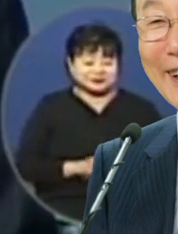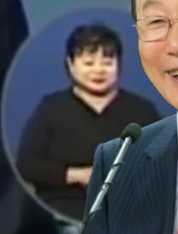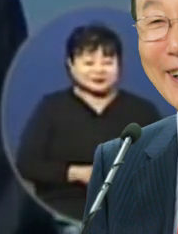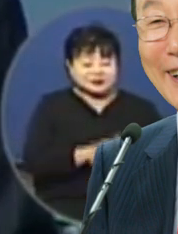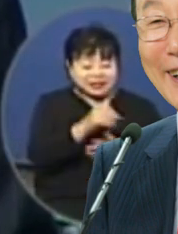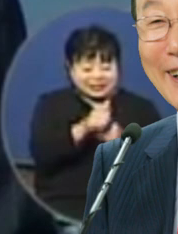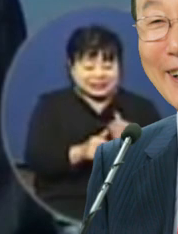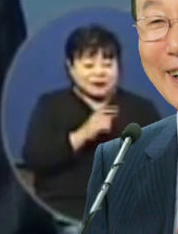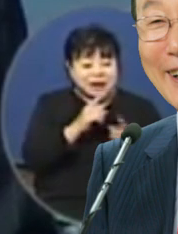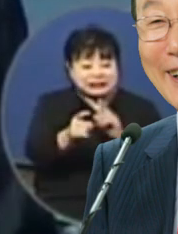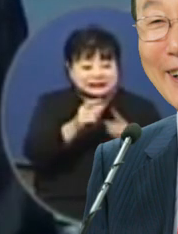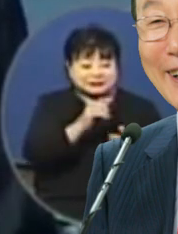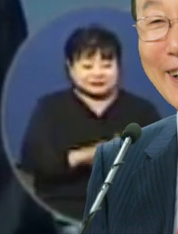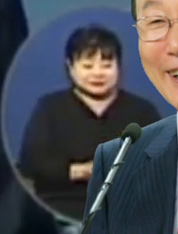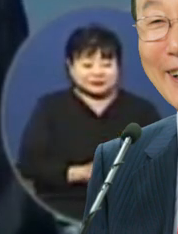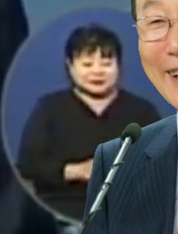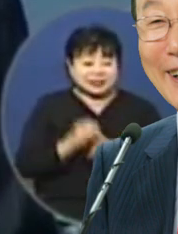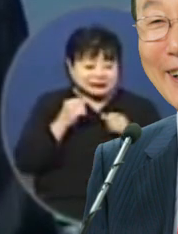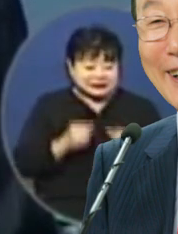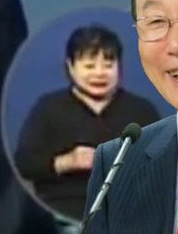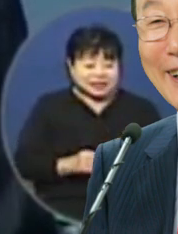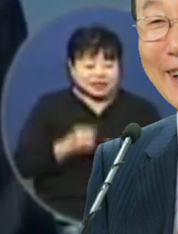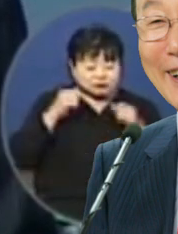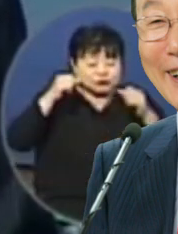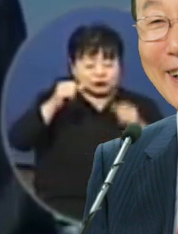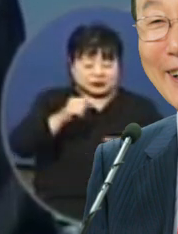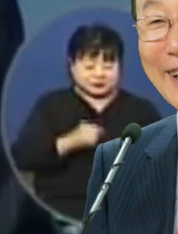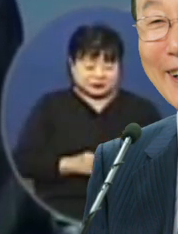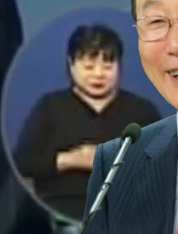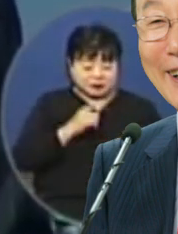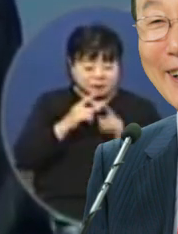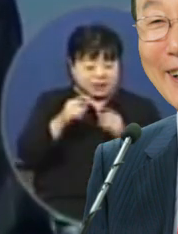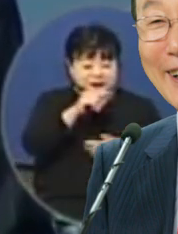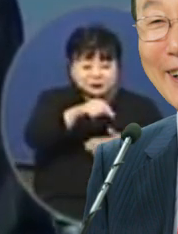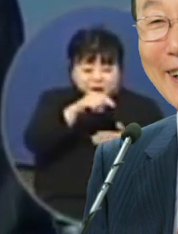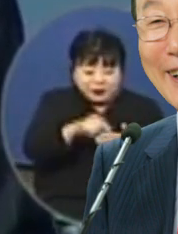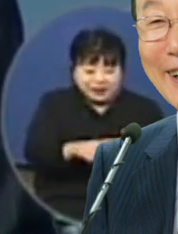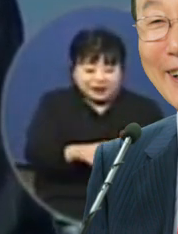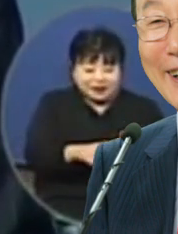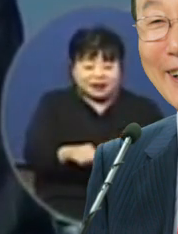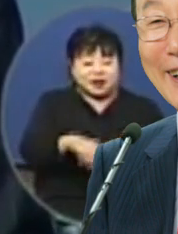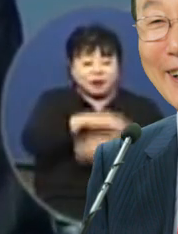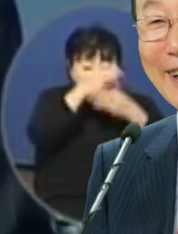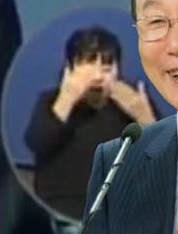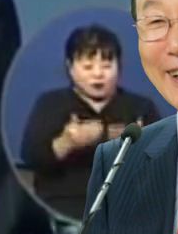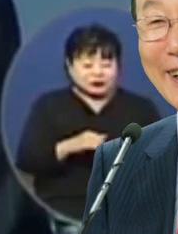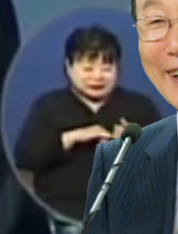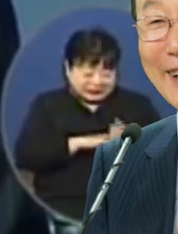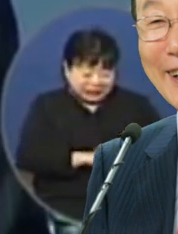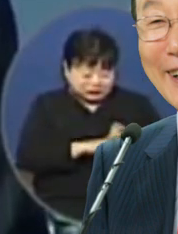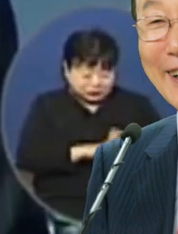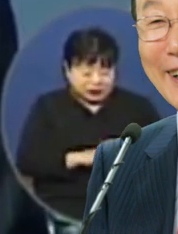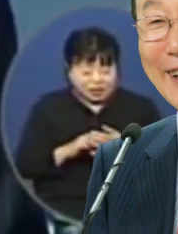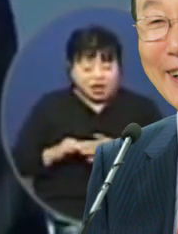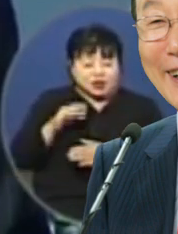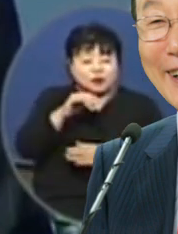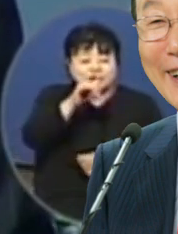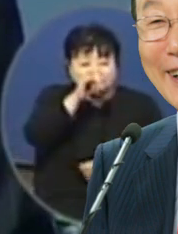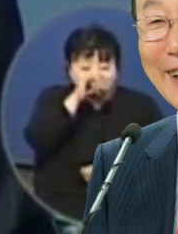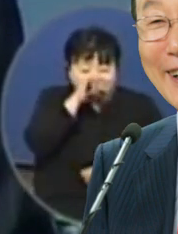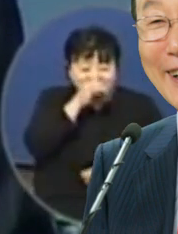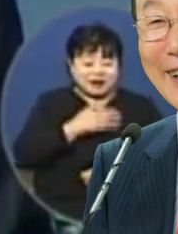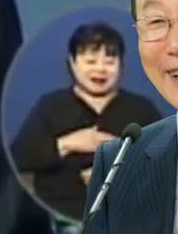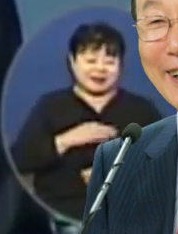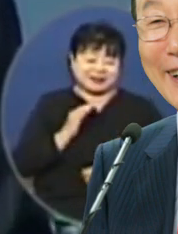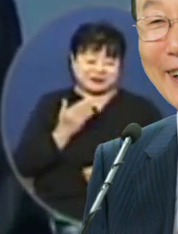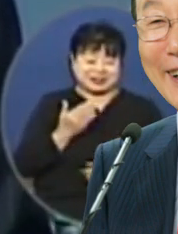우리가 하나님 말씀은 살았고 운동력이 있어 그 말씀 속에 모든 약속한 것이 넘쳐 있다는 것을